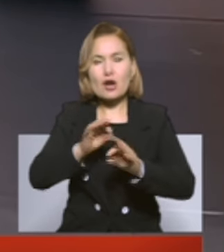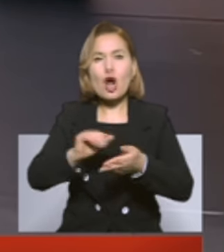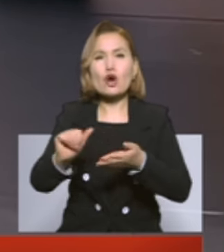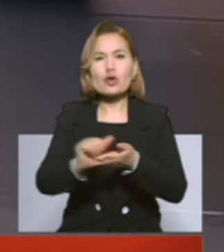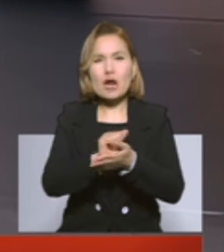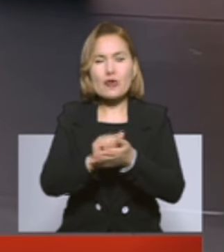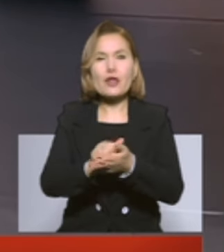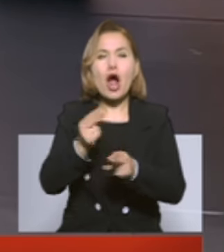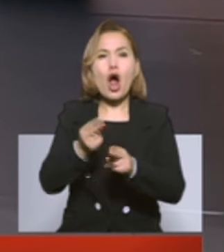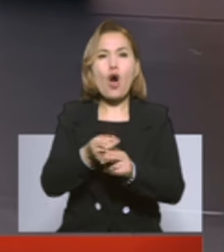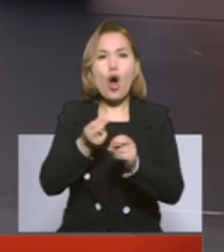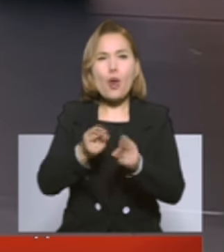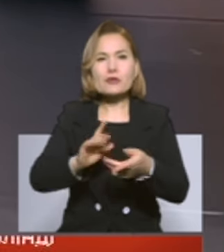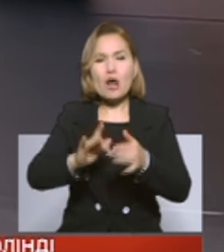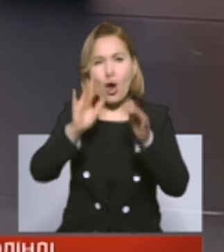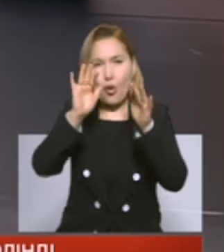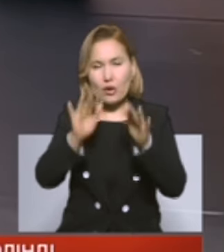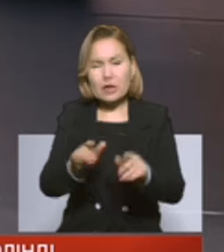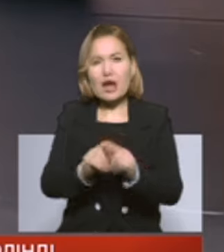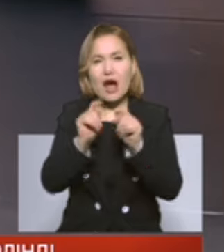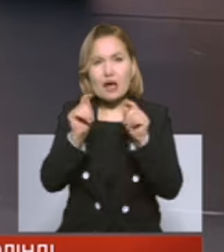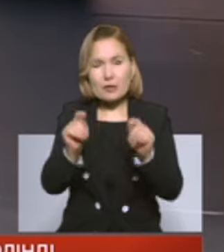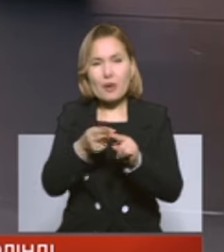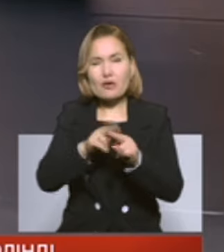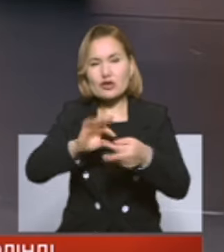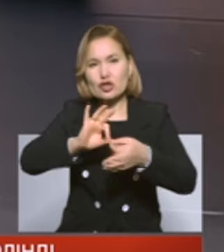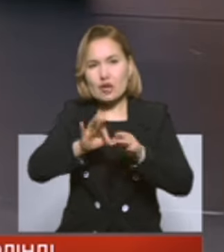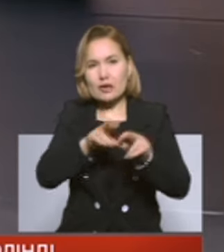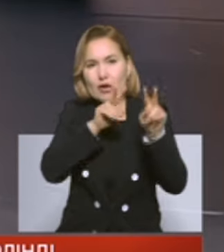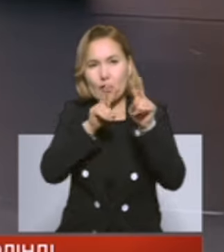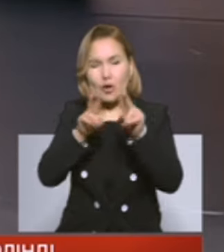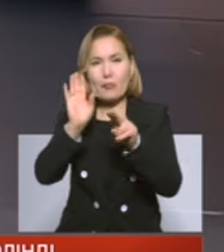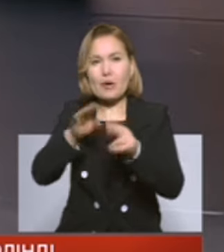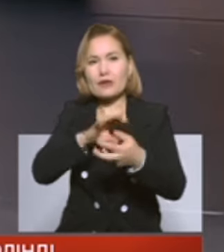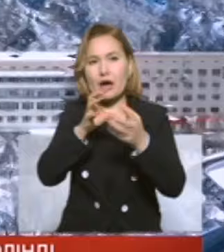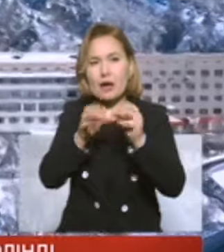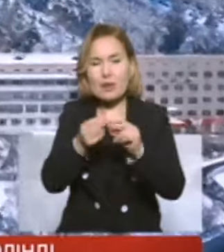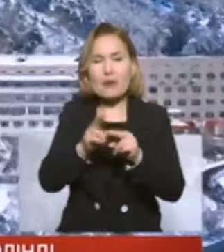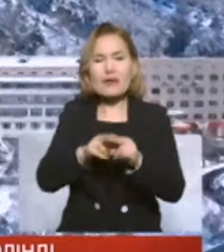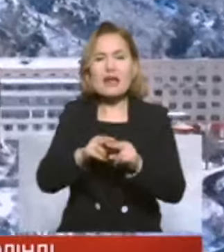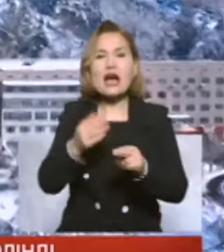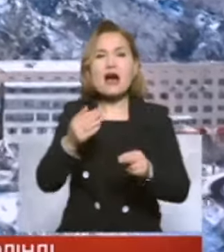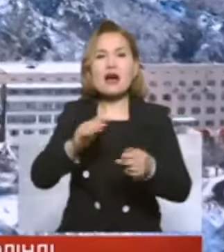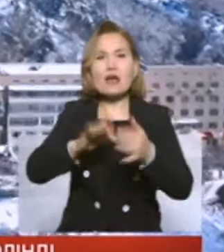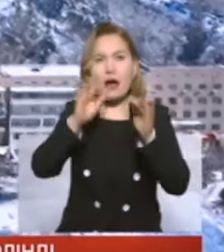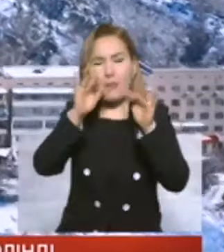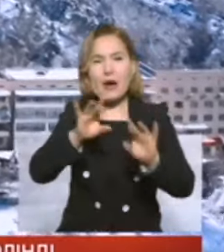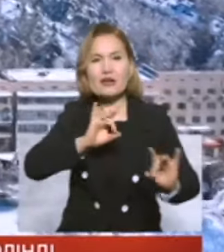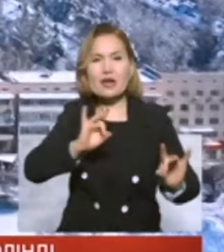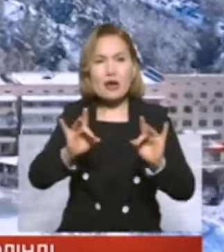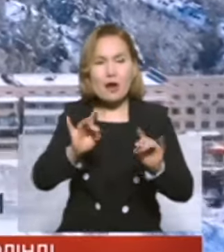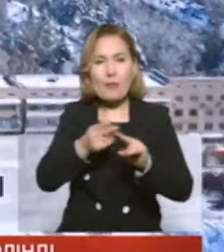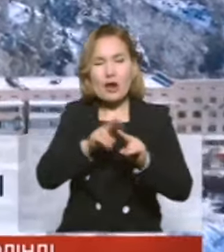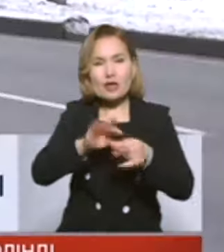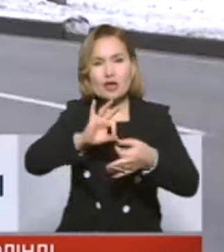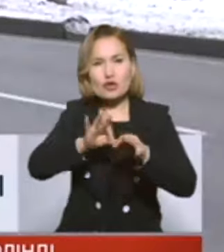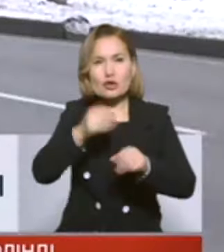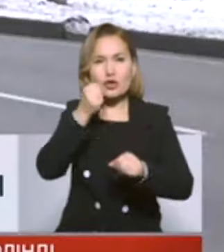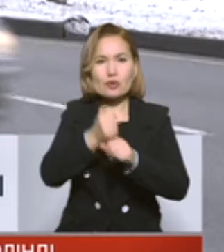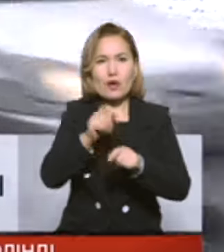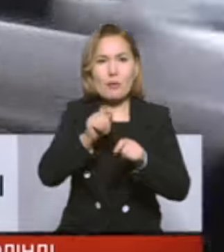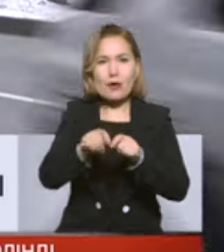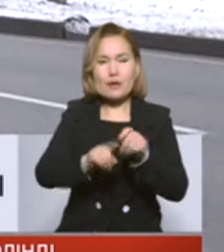құжат қауіпсіз онлайн орта құруға бағытталып отыр. Негізгі құқықтық тетіктердің бірі желдегі жарнаманы таңбалау